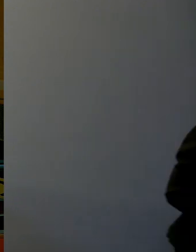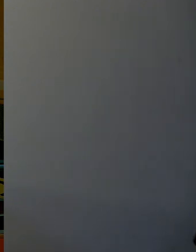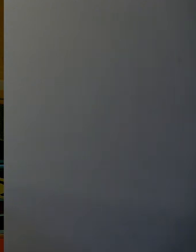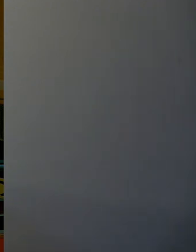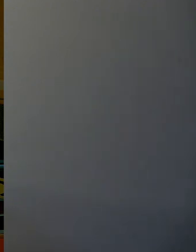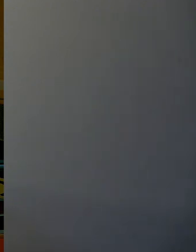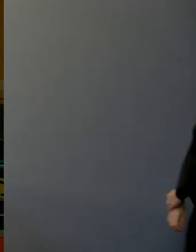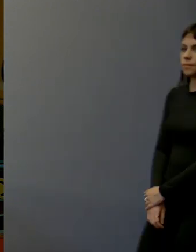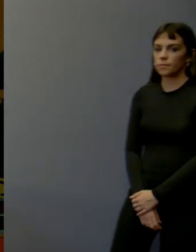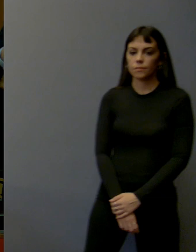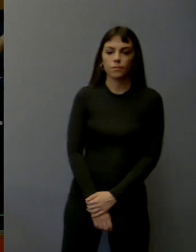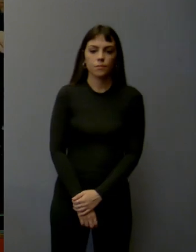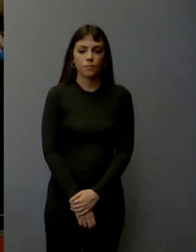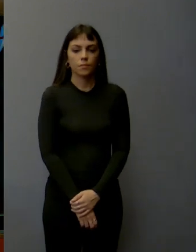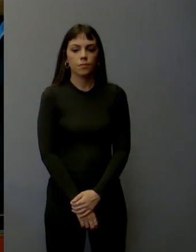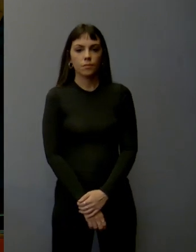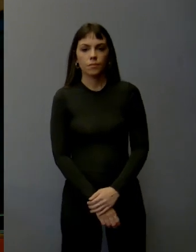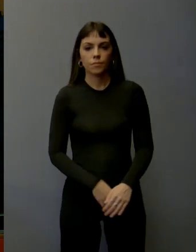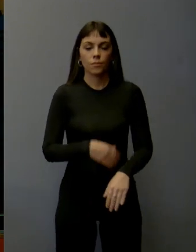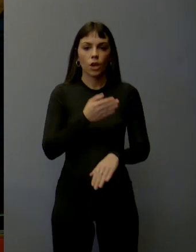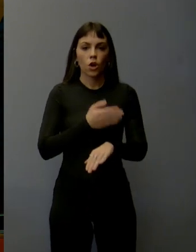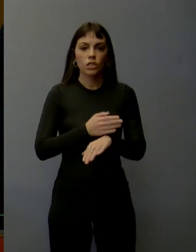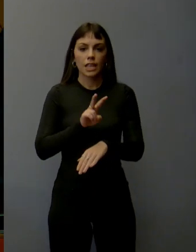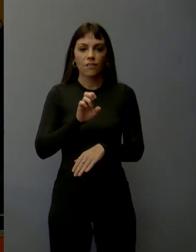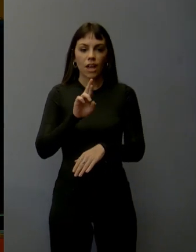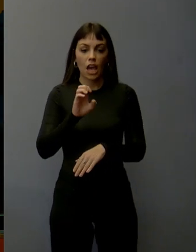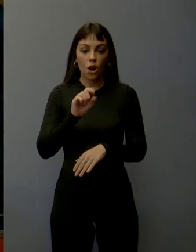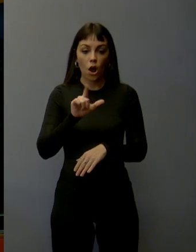consigliere Veroli lei come scrutatore